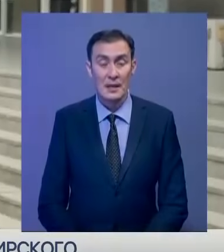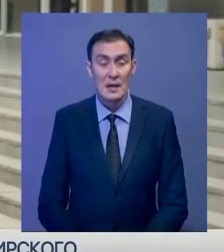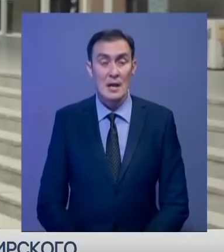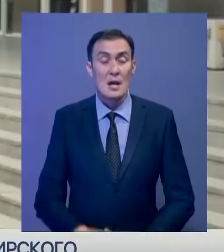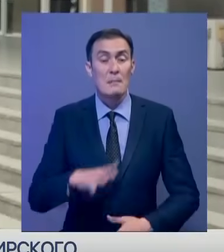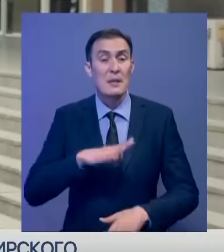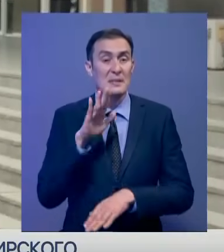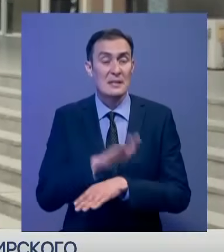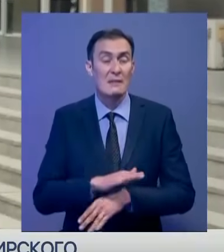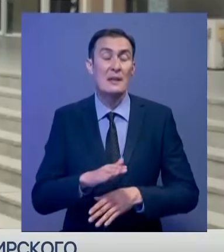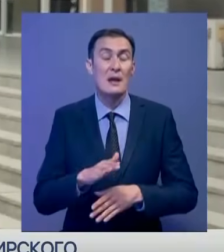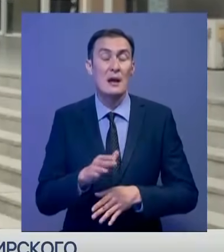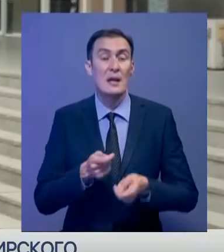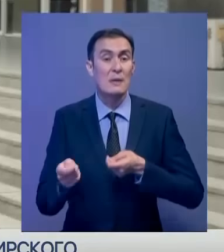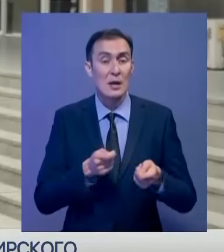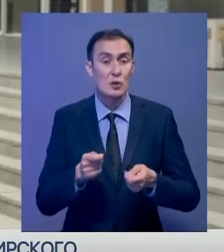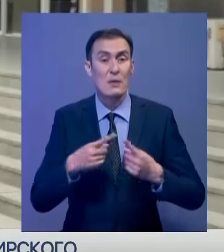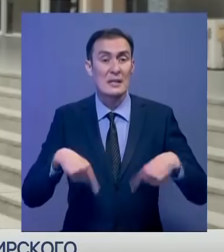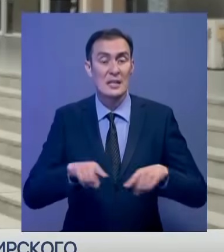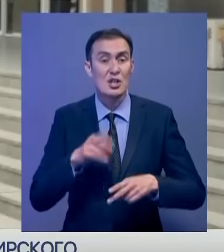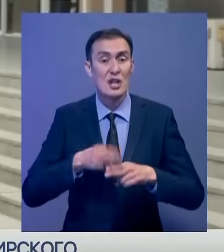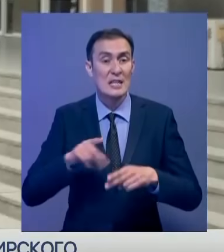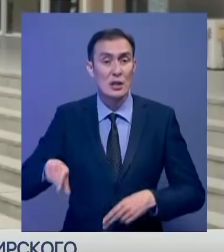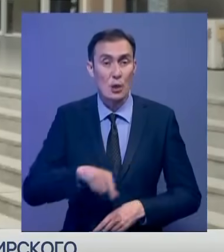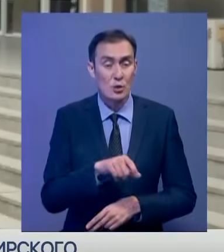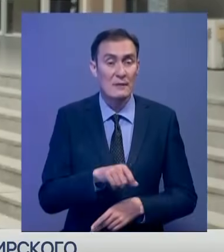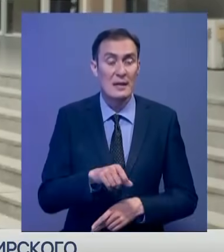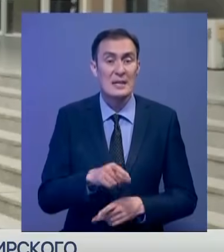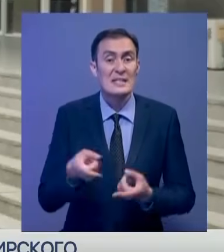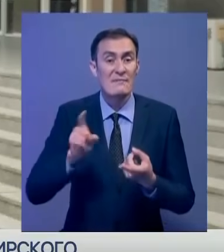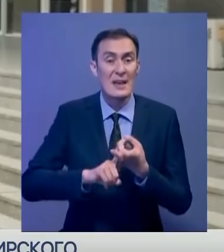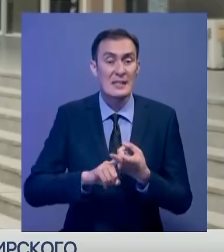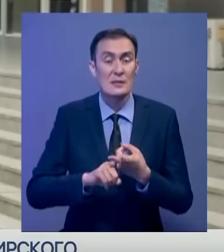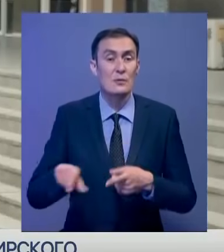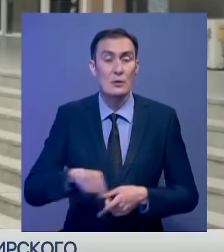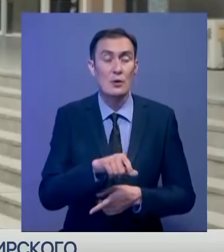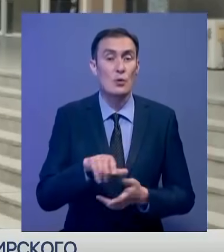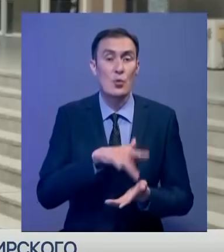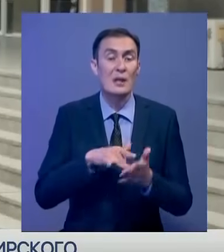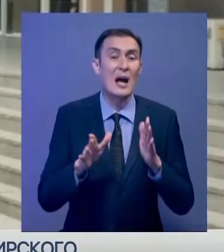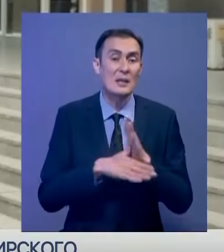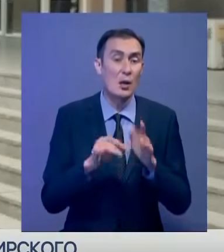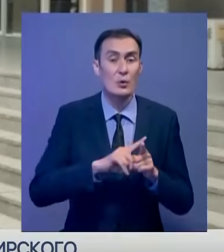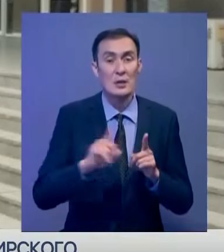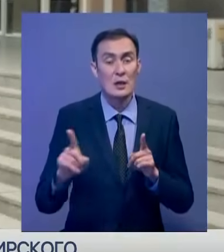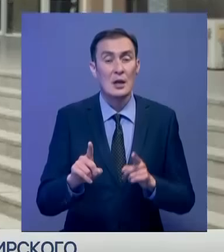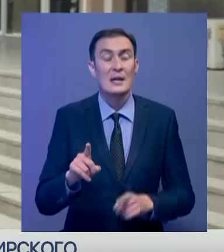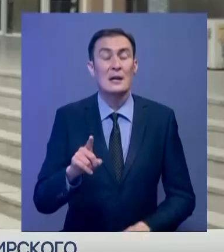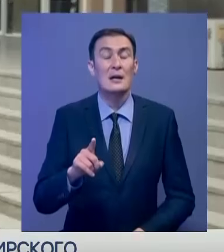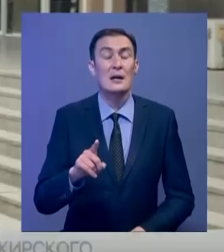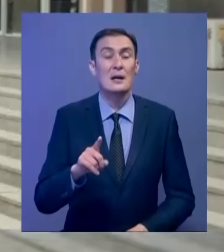Принято постановление областного акимата об организации железнодорожного сообщения из города Атырау до конечной станции Дина